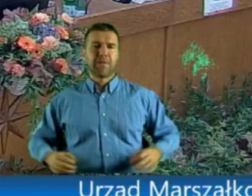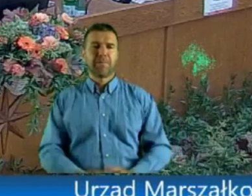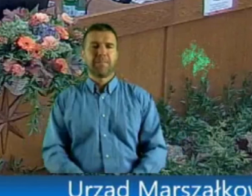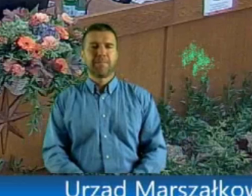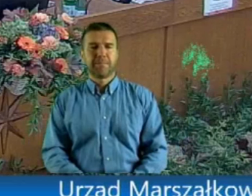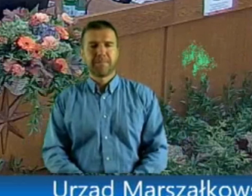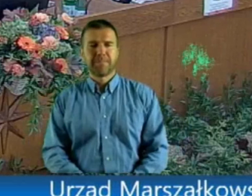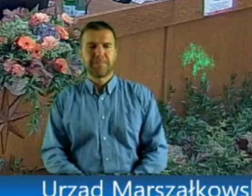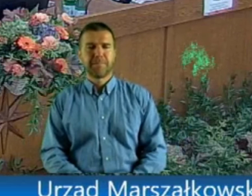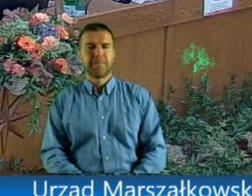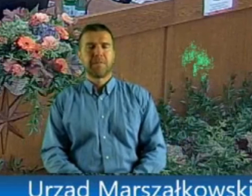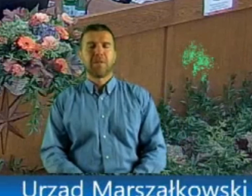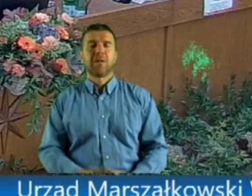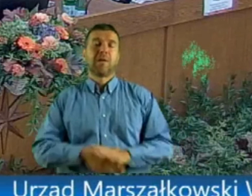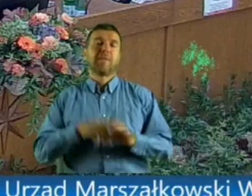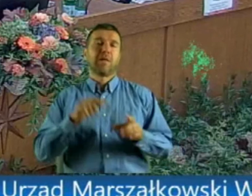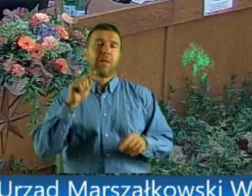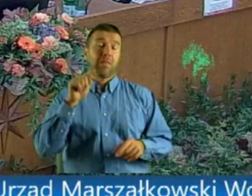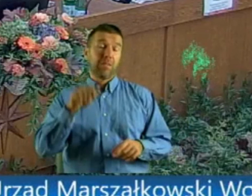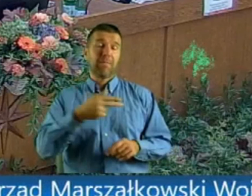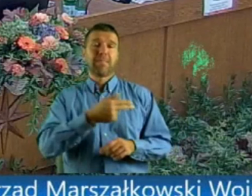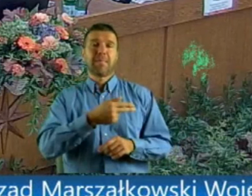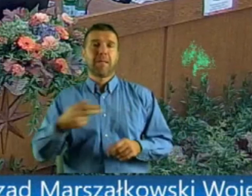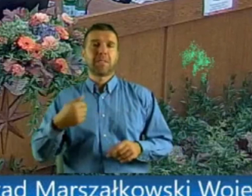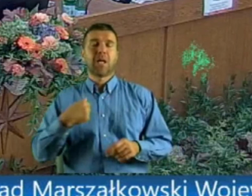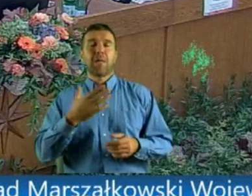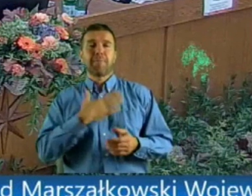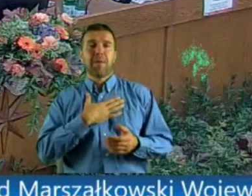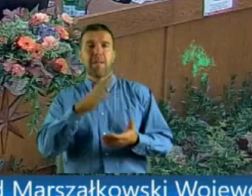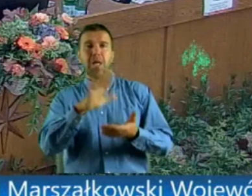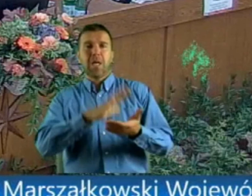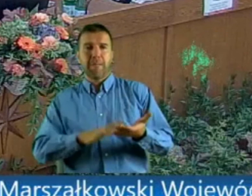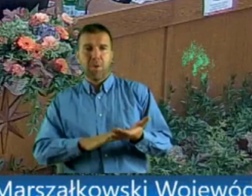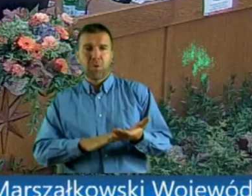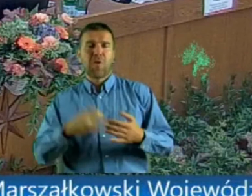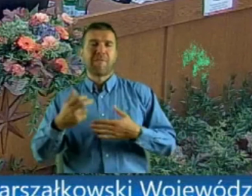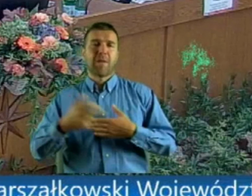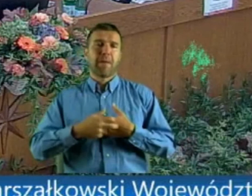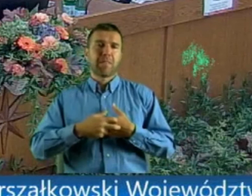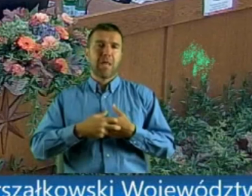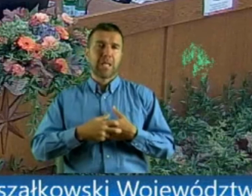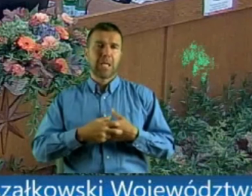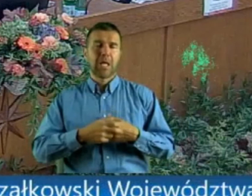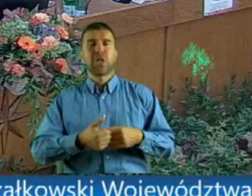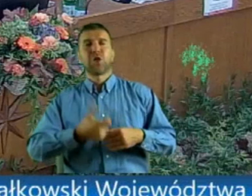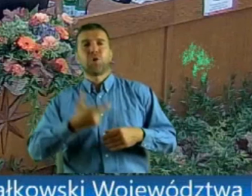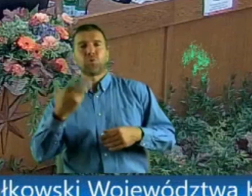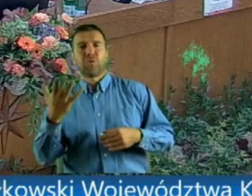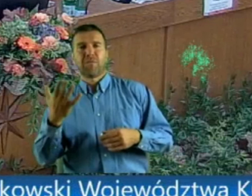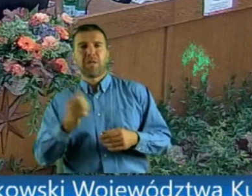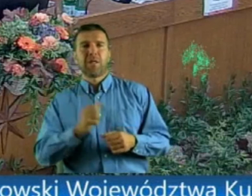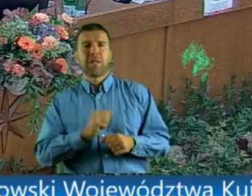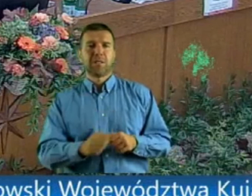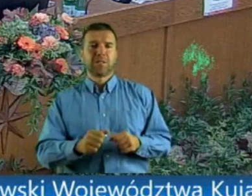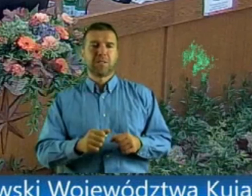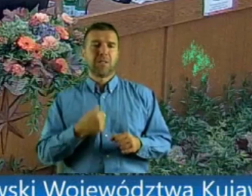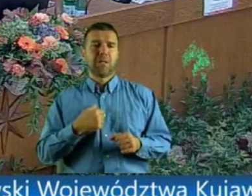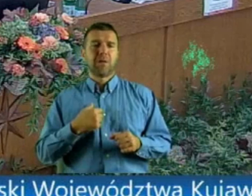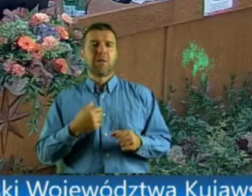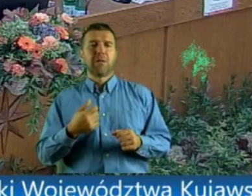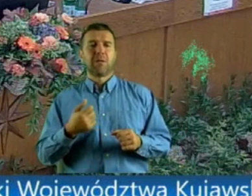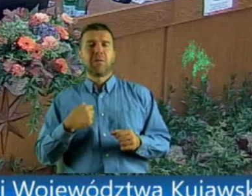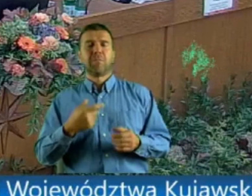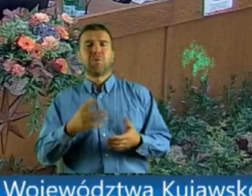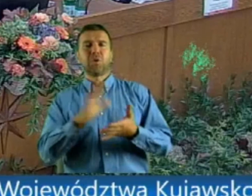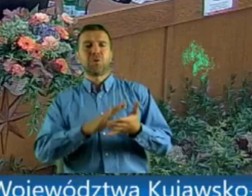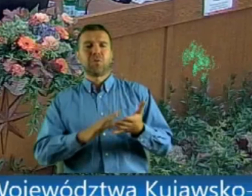w tym konkretnym temacie, bo jeżeli mamy raport w formie badania tak zwanego ilościowego, była to ankieta, za co jeszcze